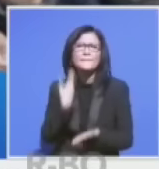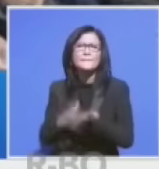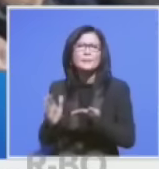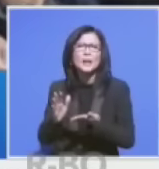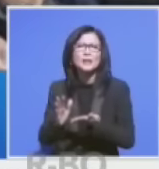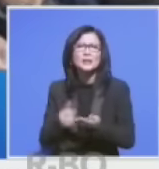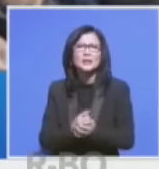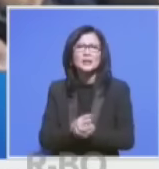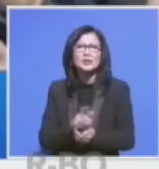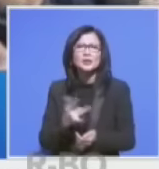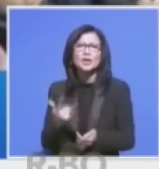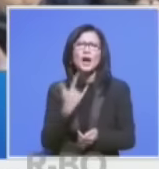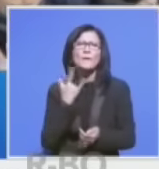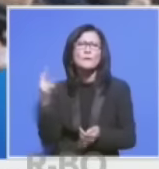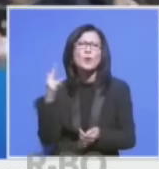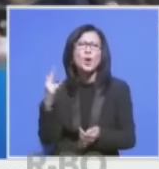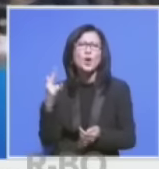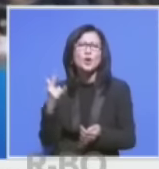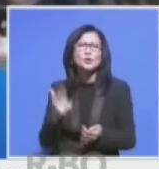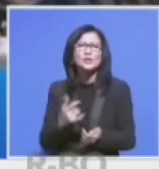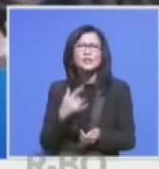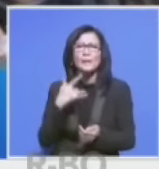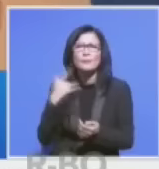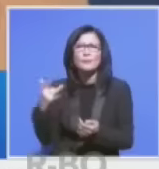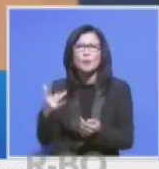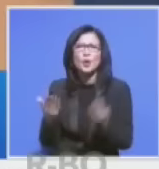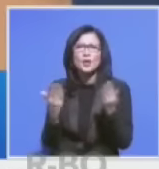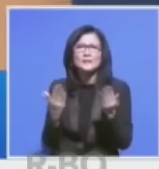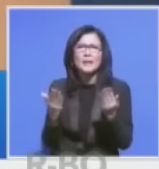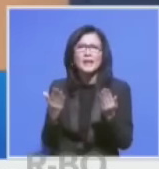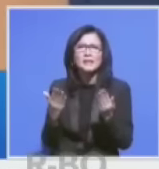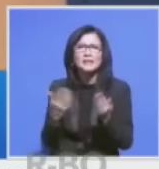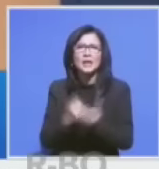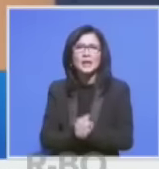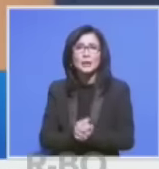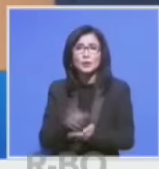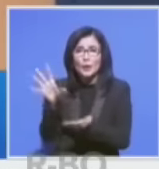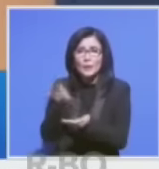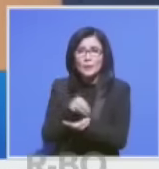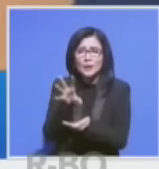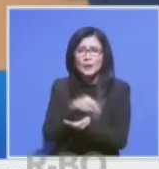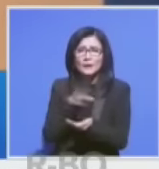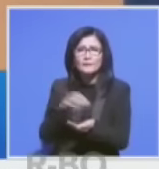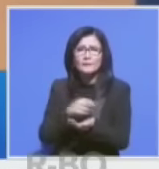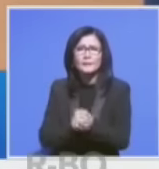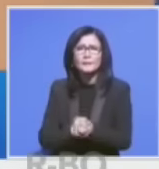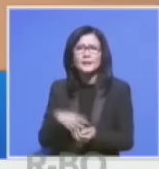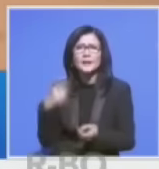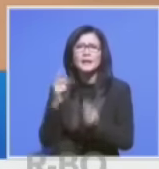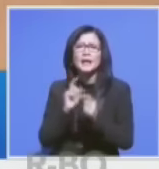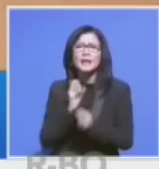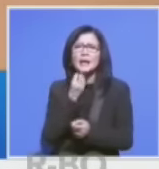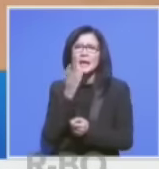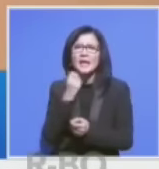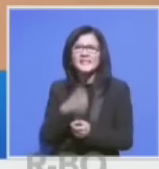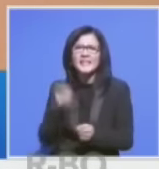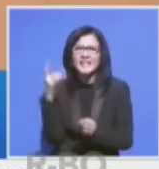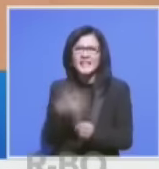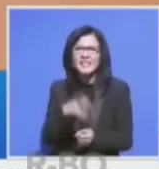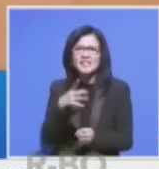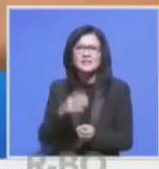mengaji. SL juga diketahui mengoleksi video paham atau doktrin tertentu yang radikal dan tak sejalan dengan ajaran pondok